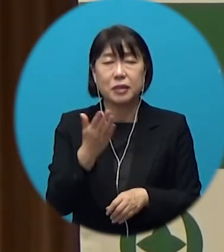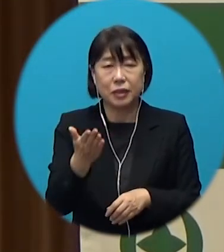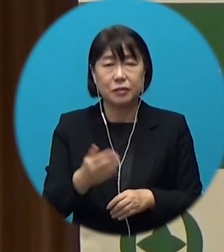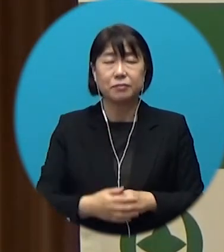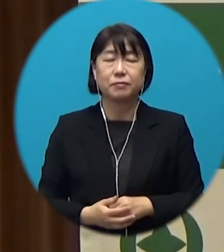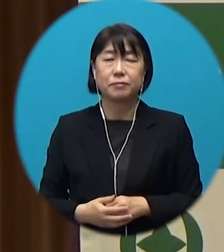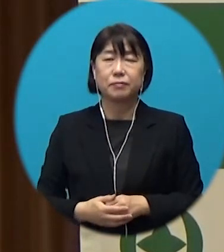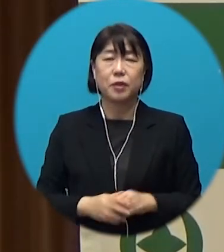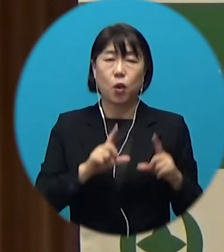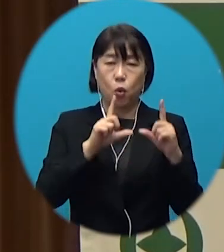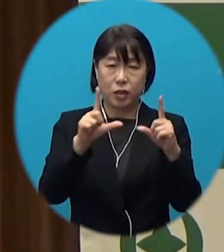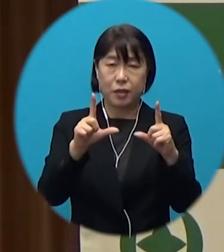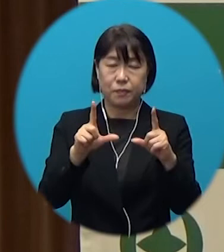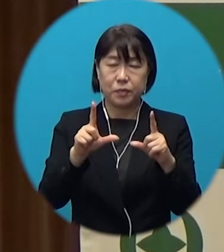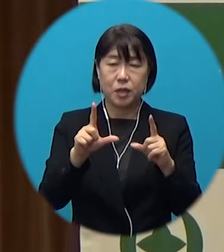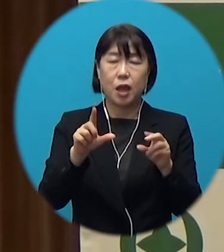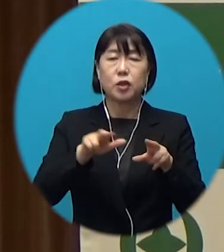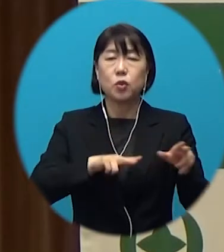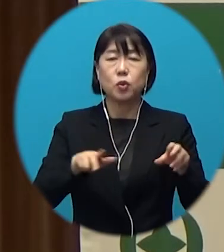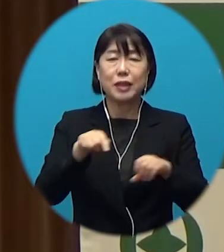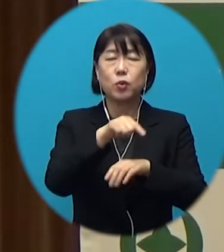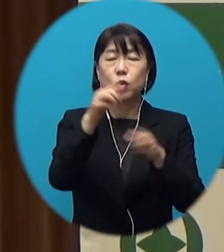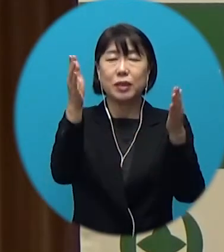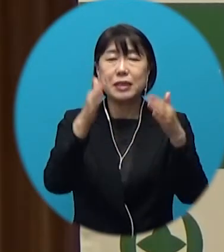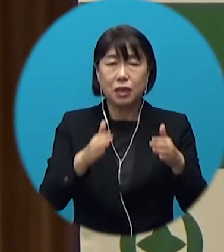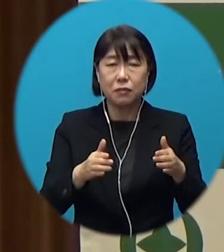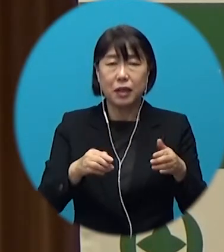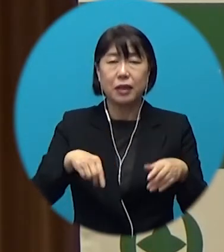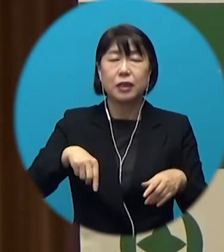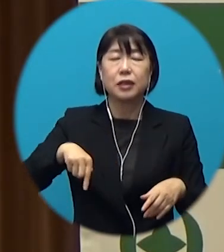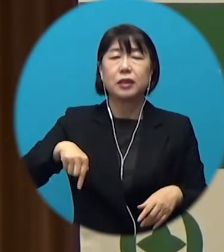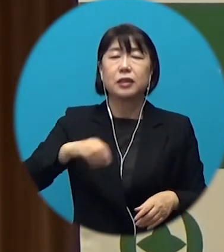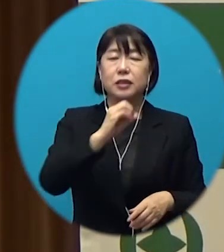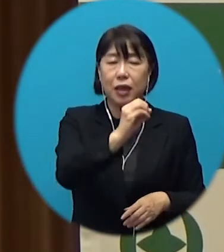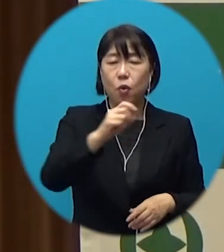行政のデジタル化というのは、ゼロ100ではなくてですね、